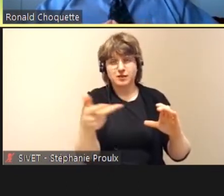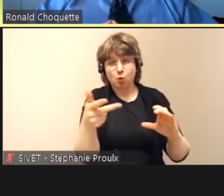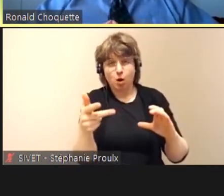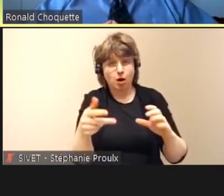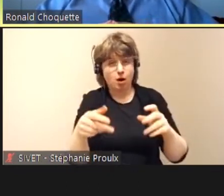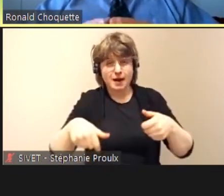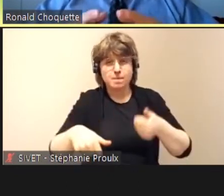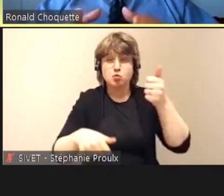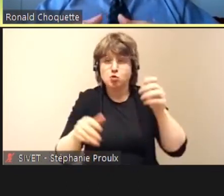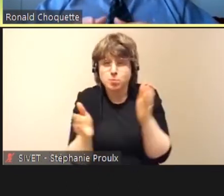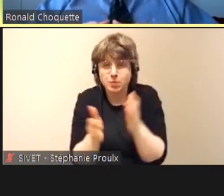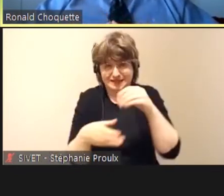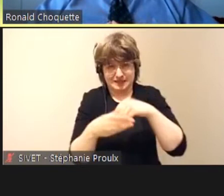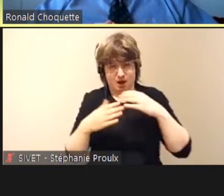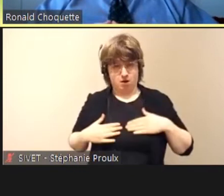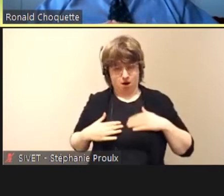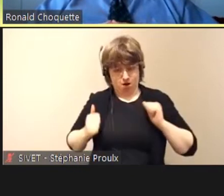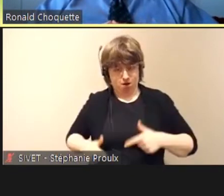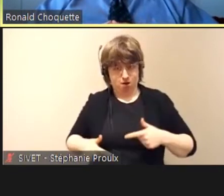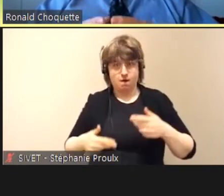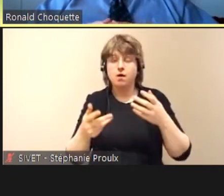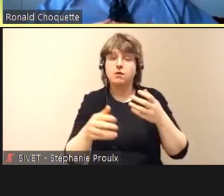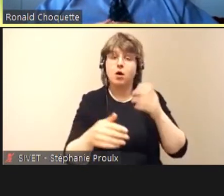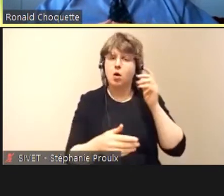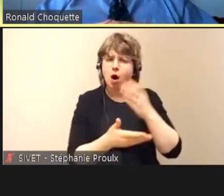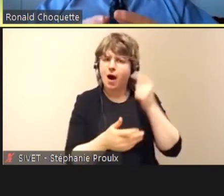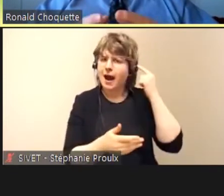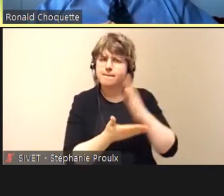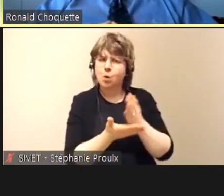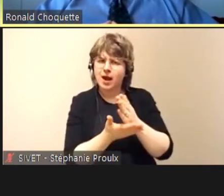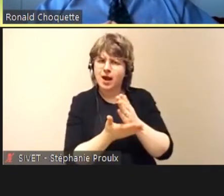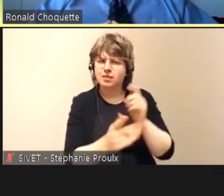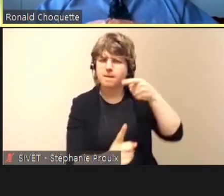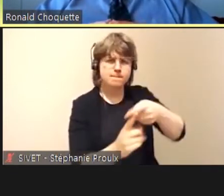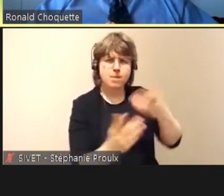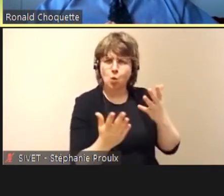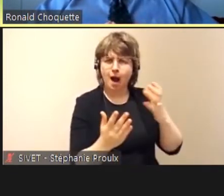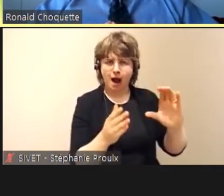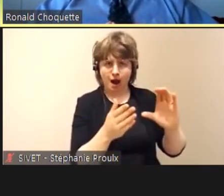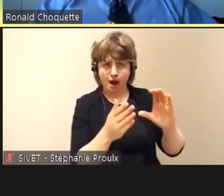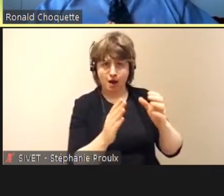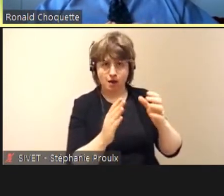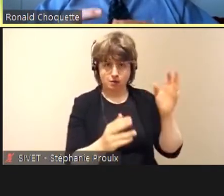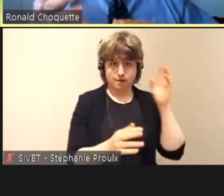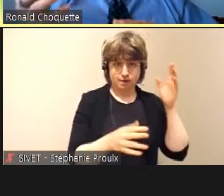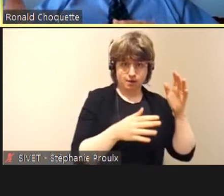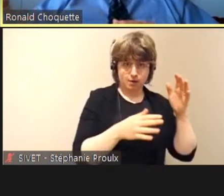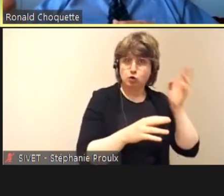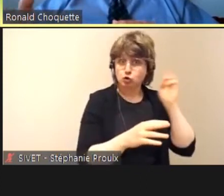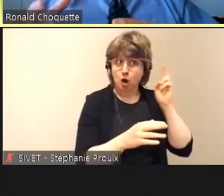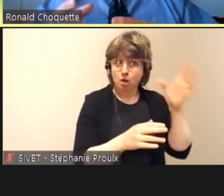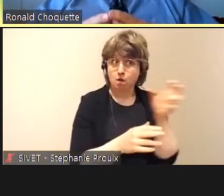du corps humain. Au fond, l'oreille moyenne sert à transformer le son en vibrations qui